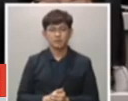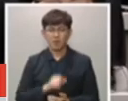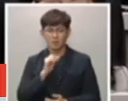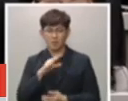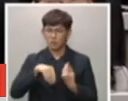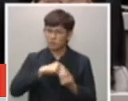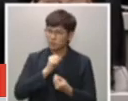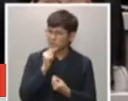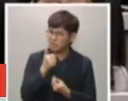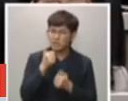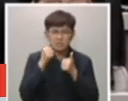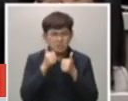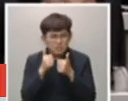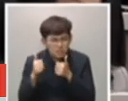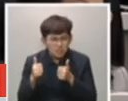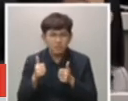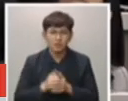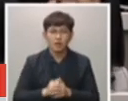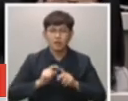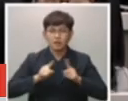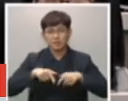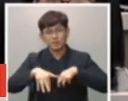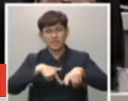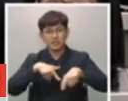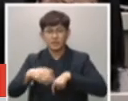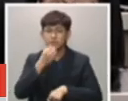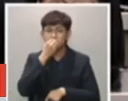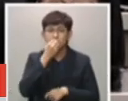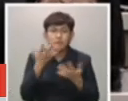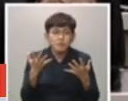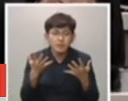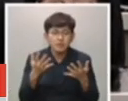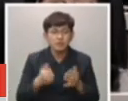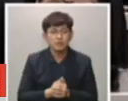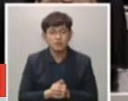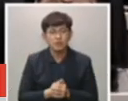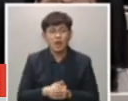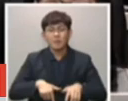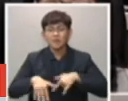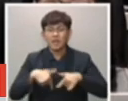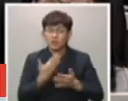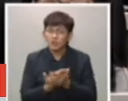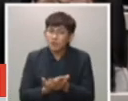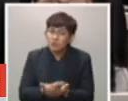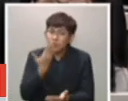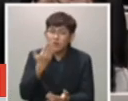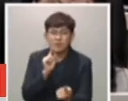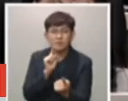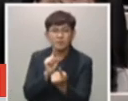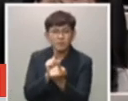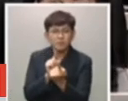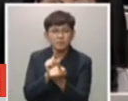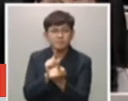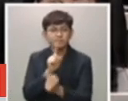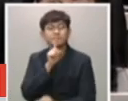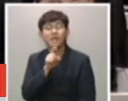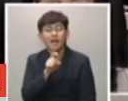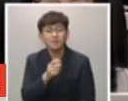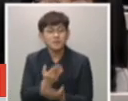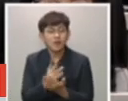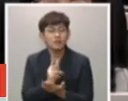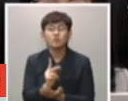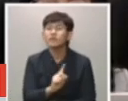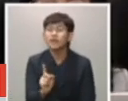จดีในขณะที่ชาวบ้านไม่มีจะกินคนพอมีฐานะเดี๋ยวนี้เจอหน้ากันถามหาเงินกู้ห